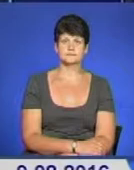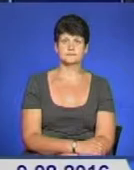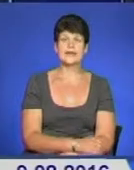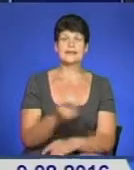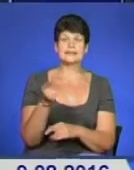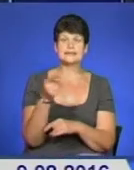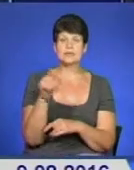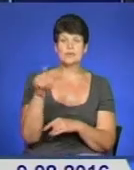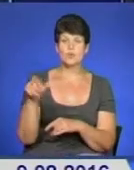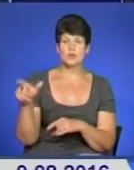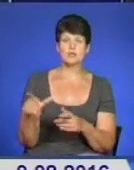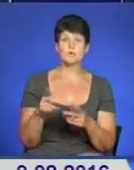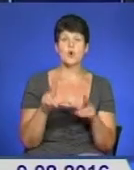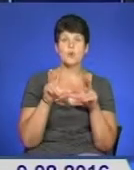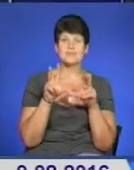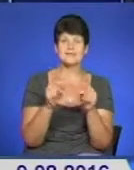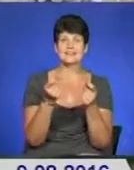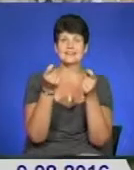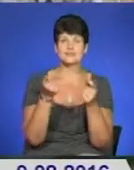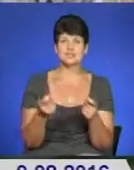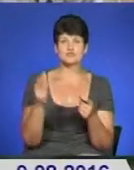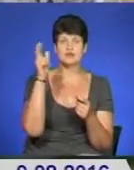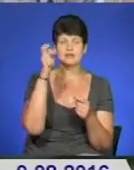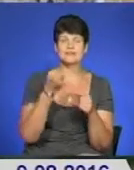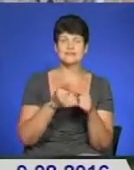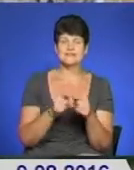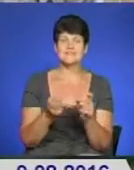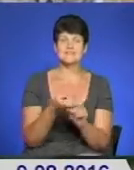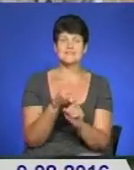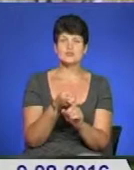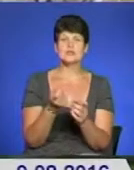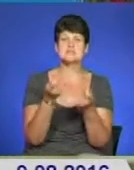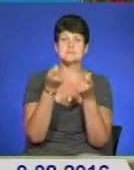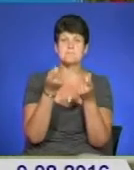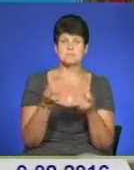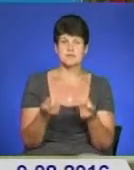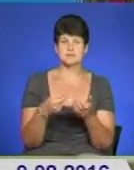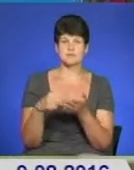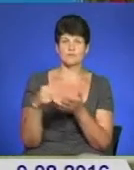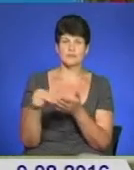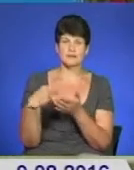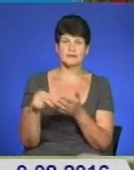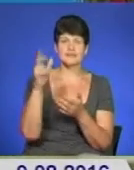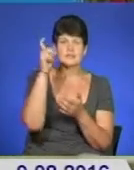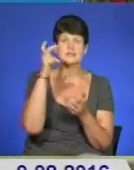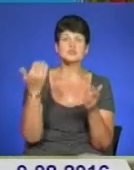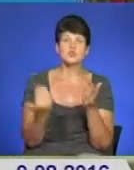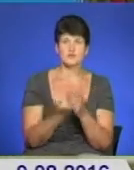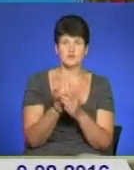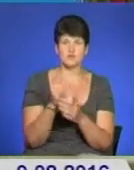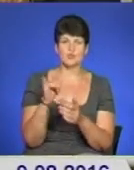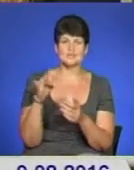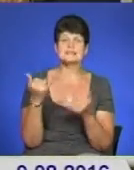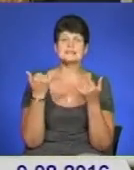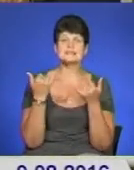у тернополянам обіцяю дешевшу гречку це пов'язано Із зменшенням попиту на крупу а також із надходженням нового врожаю зараз у